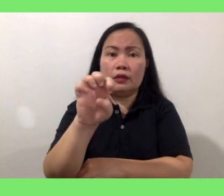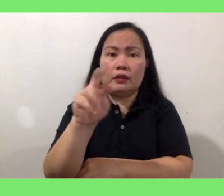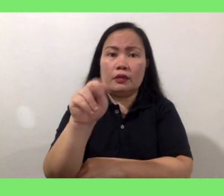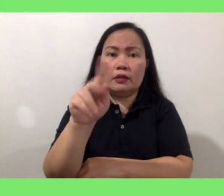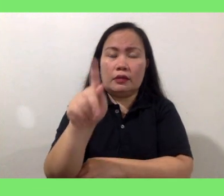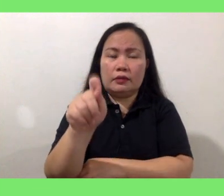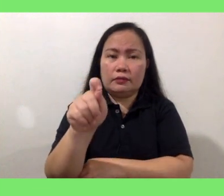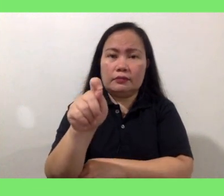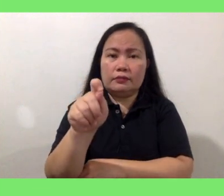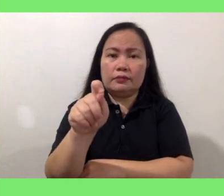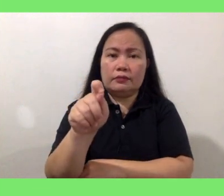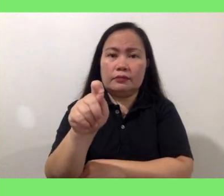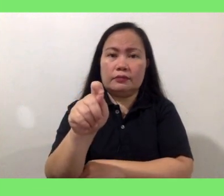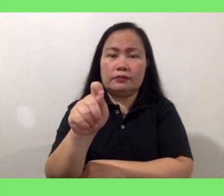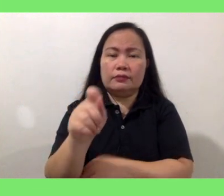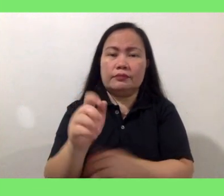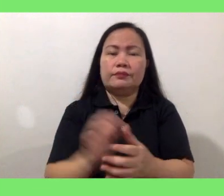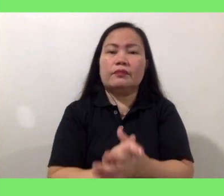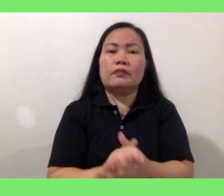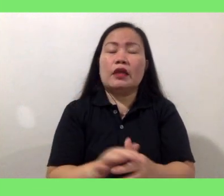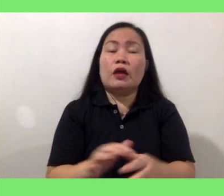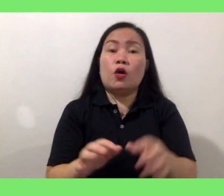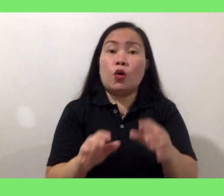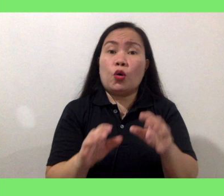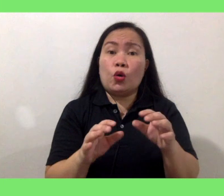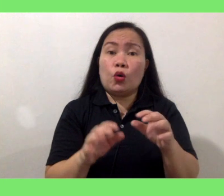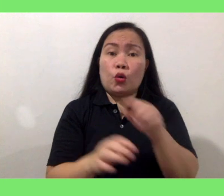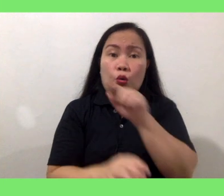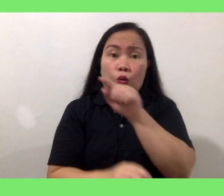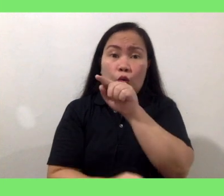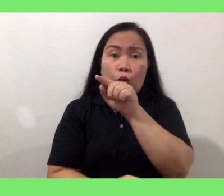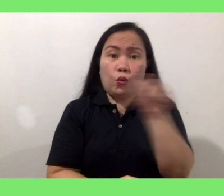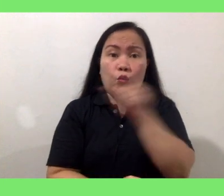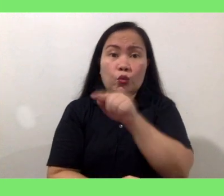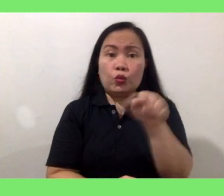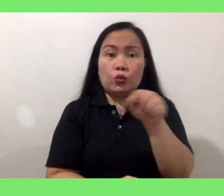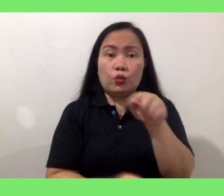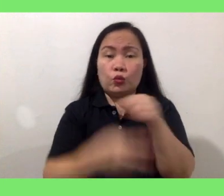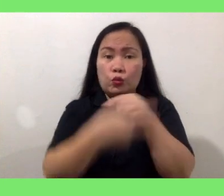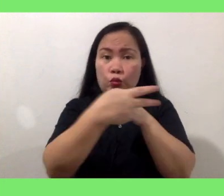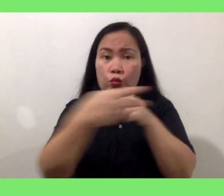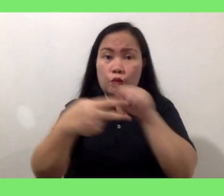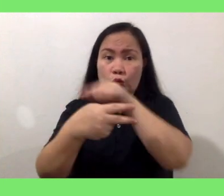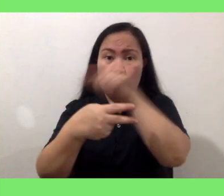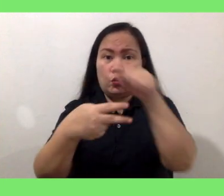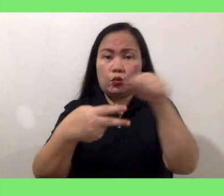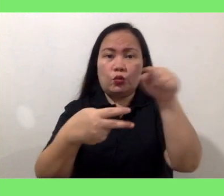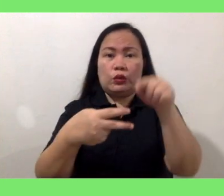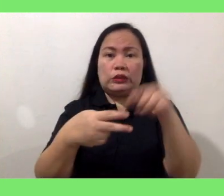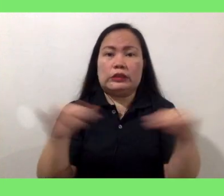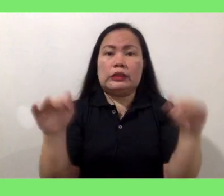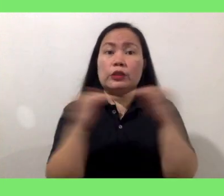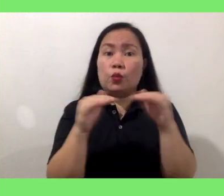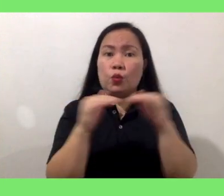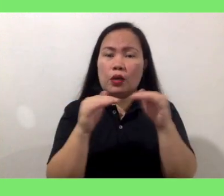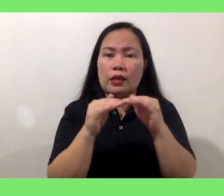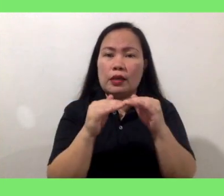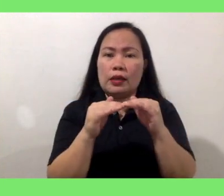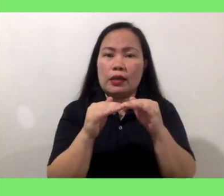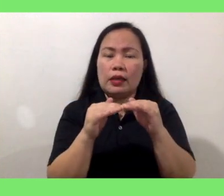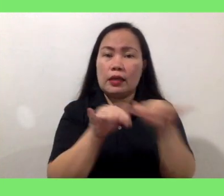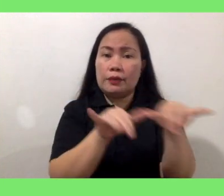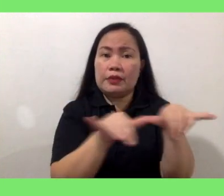segments that are congruent if and only if their measures are equal.